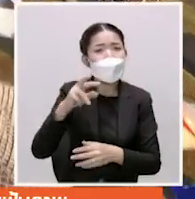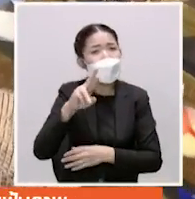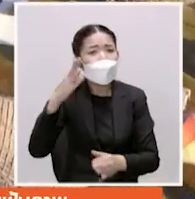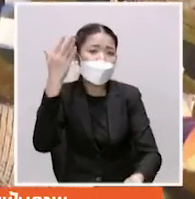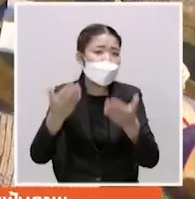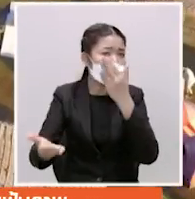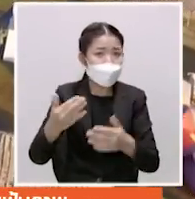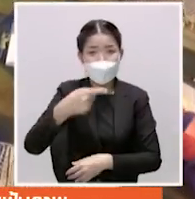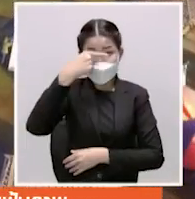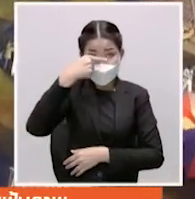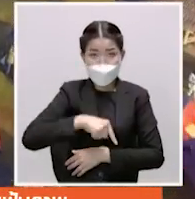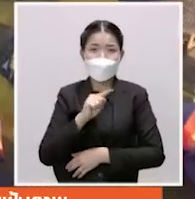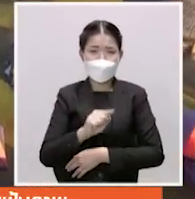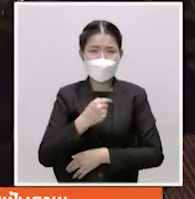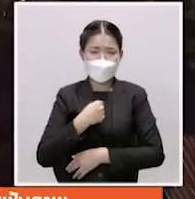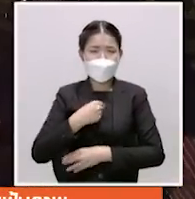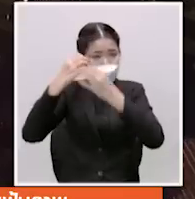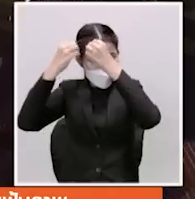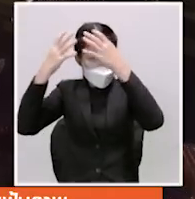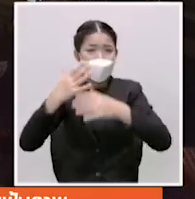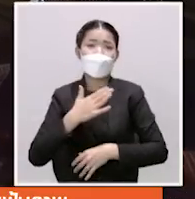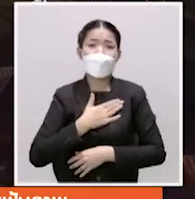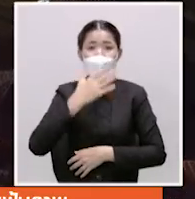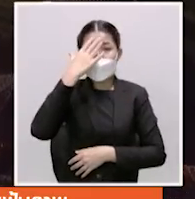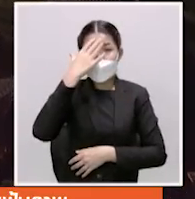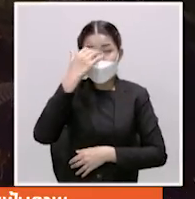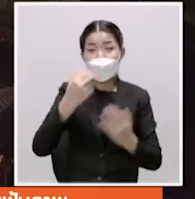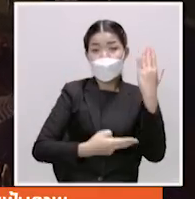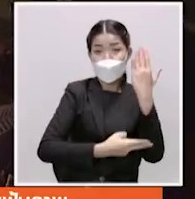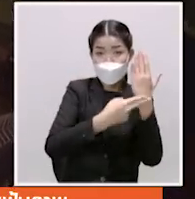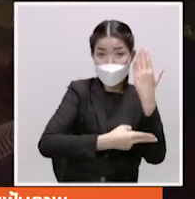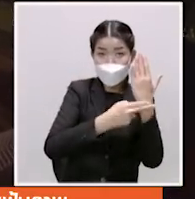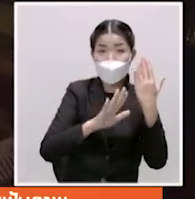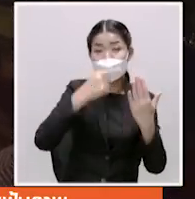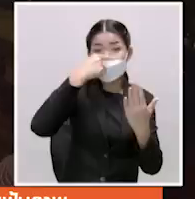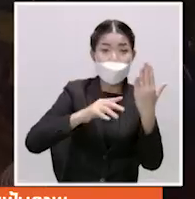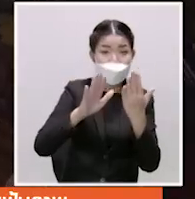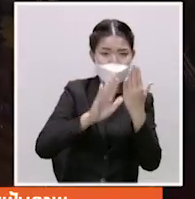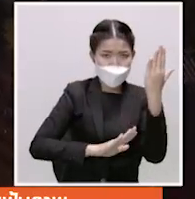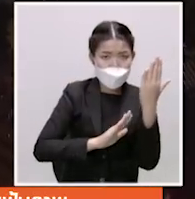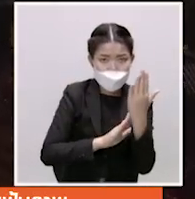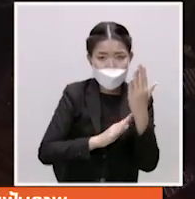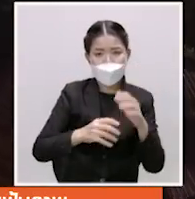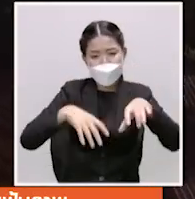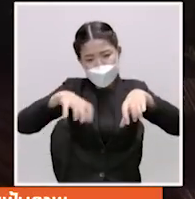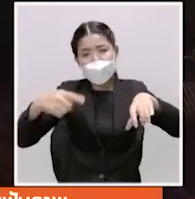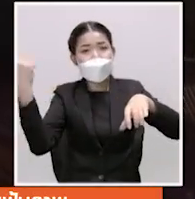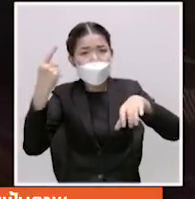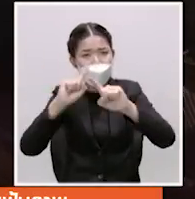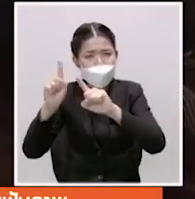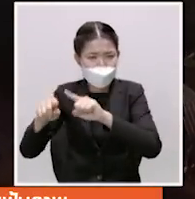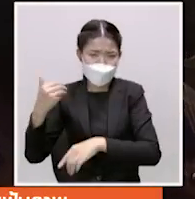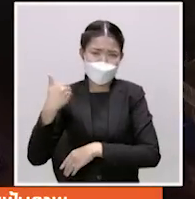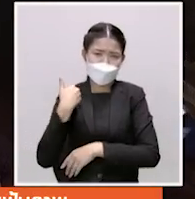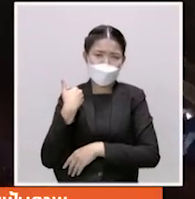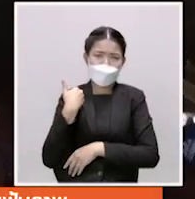เนี่ยไทยเที่ยวไทยเนี่ยยังเป็นความหวังของพวกเราครับเพราะว่านักโรงแรมในประเทศไทยหรือสถานที่ท่องเที่ยวในประเทศไทยไม่เกิน7จังหวัดเท่